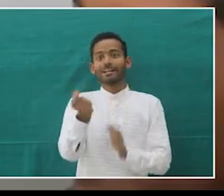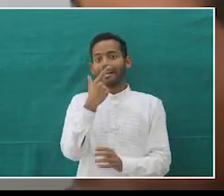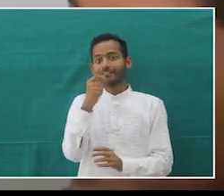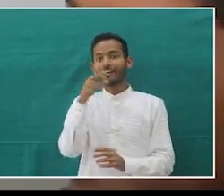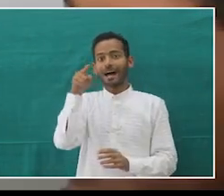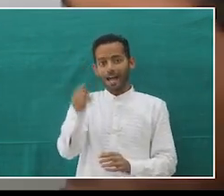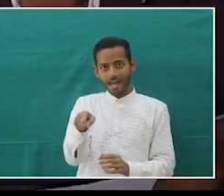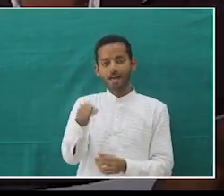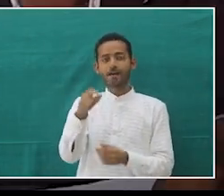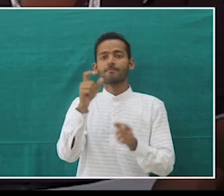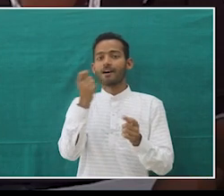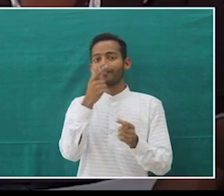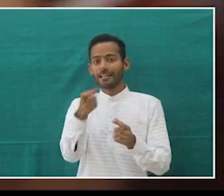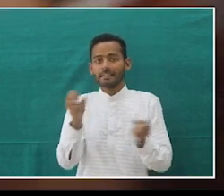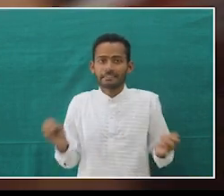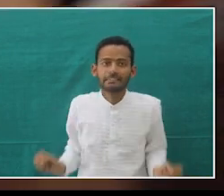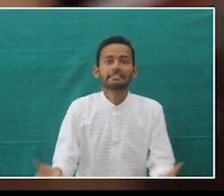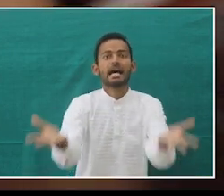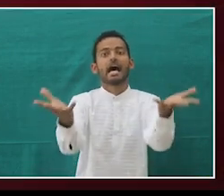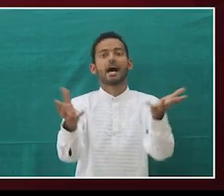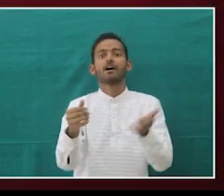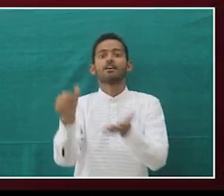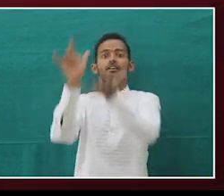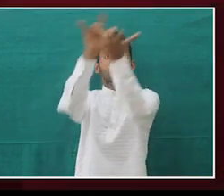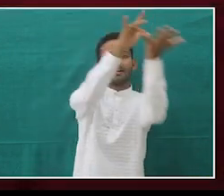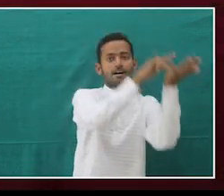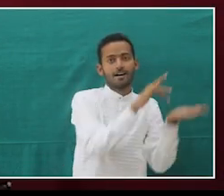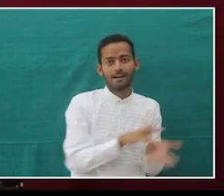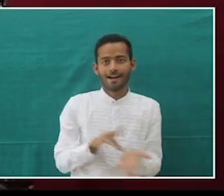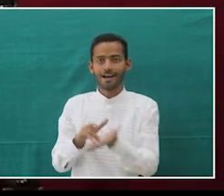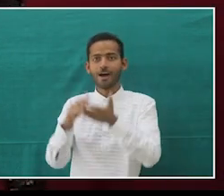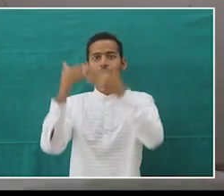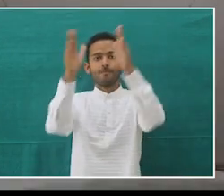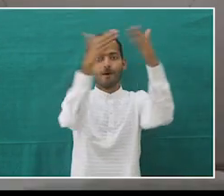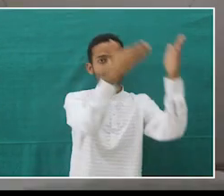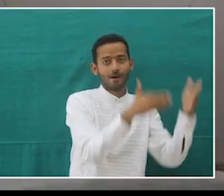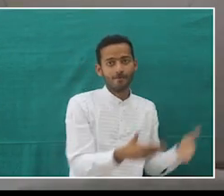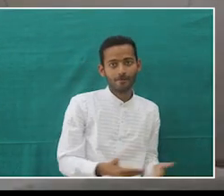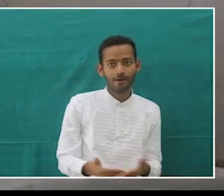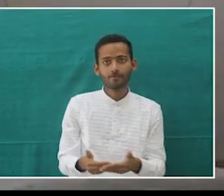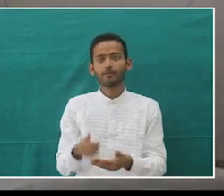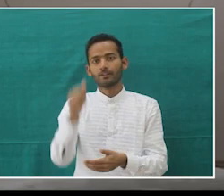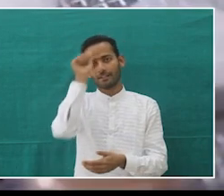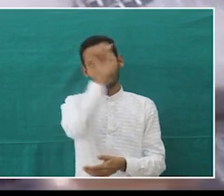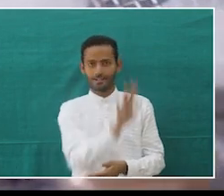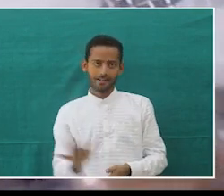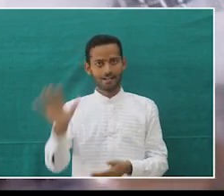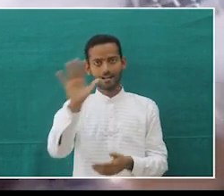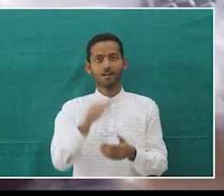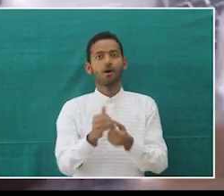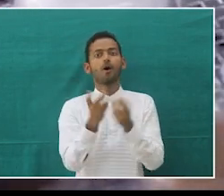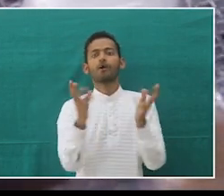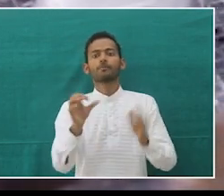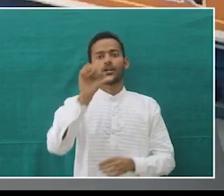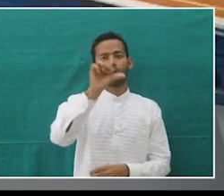615000 मध्य वर्गीय लोगों को इसका प्रत्यक्ष लाभ मिला है मध्य वर्ग पर बीमारी के